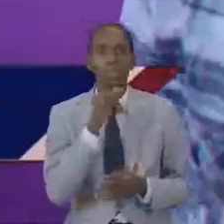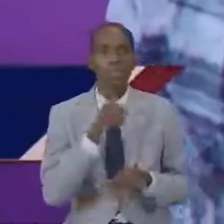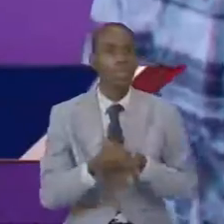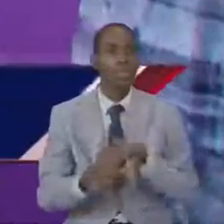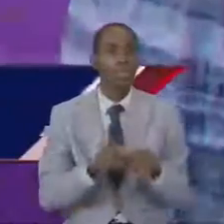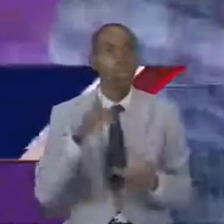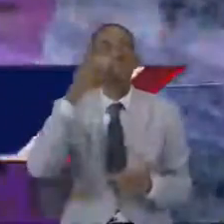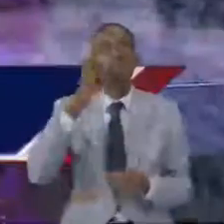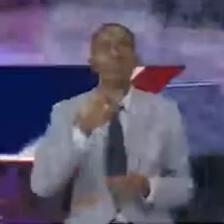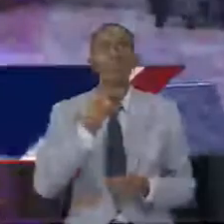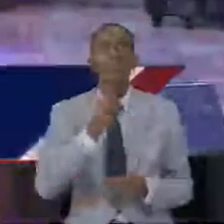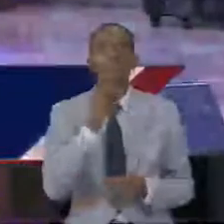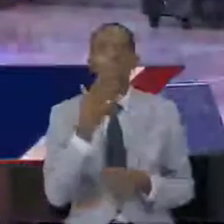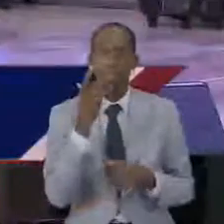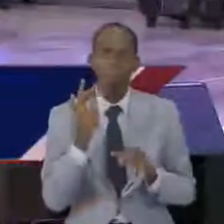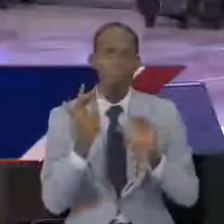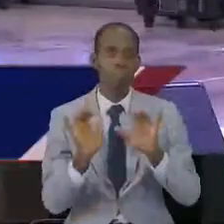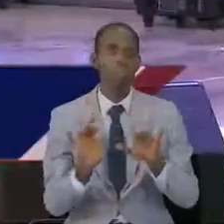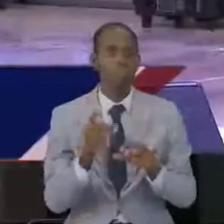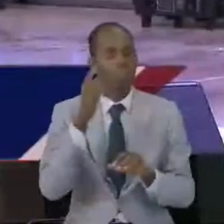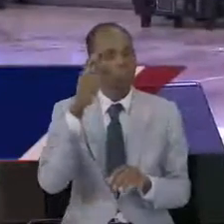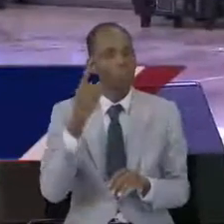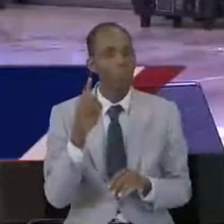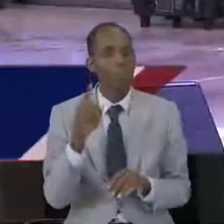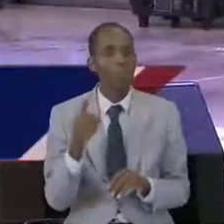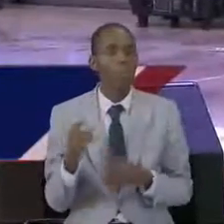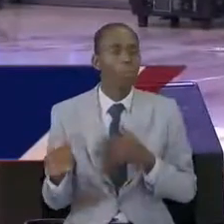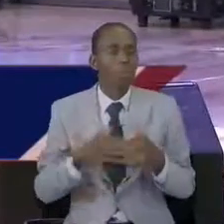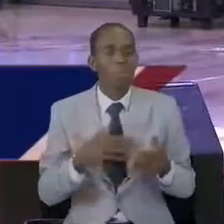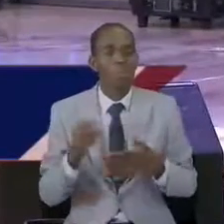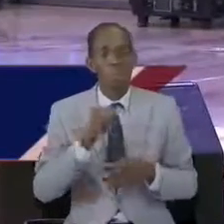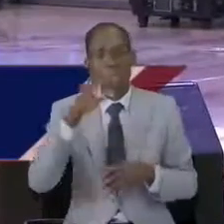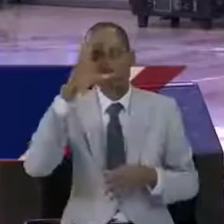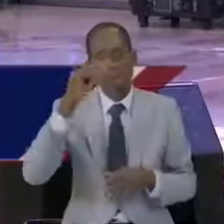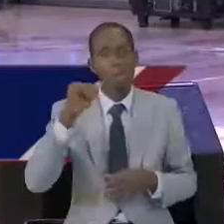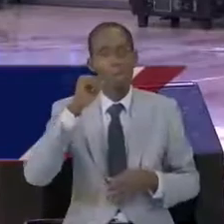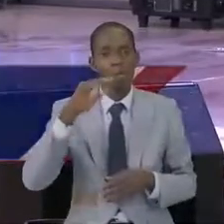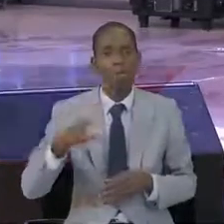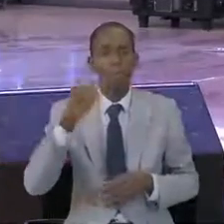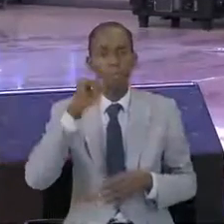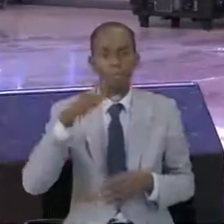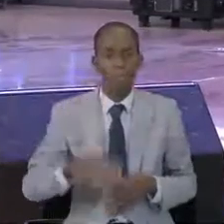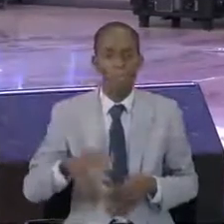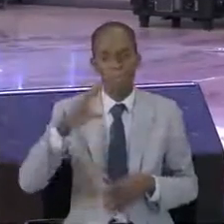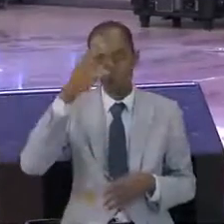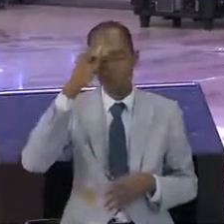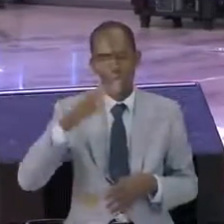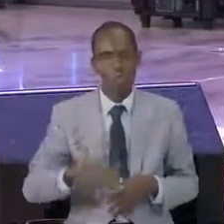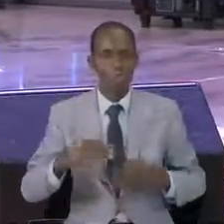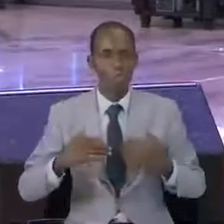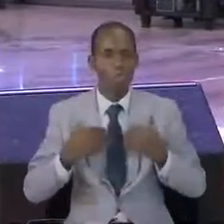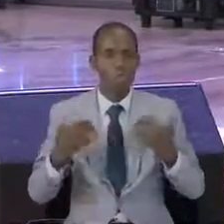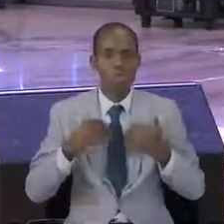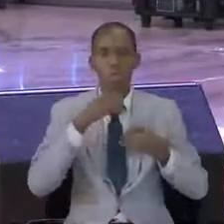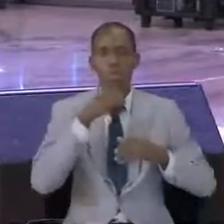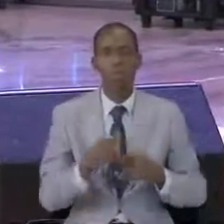ne vous y trompez pas on ne se moque pas de Dieu ce qu'un homme aura semé ce qu'un homme ce qu'une femme ce que jeune homme ce